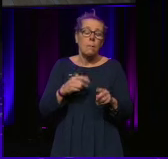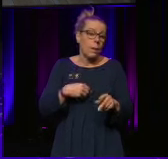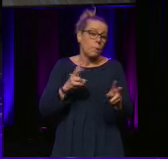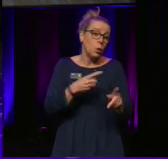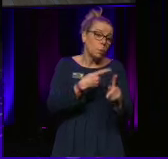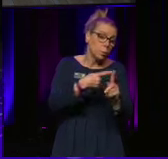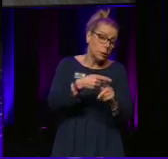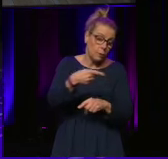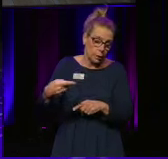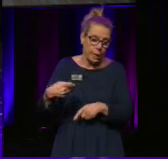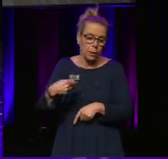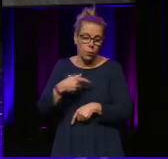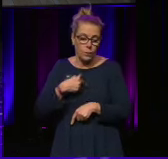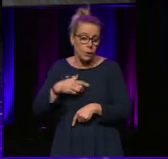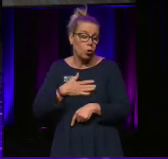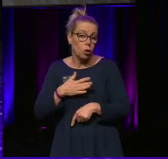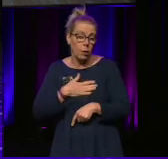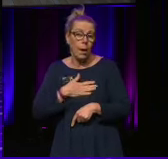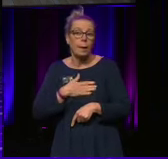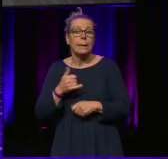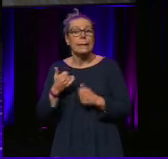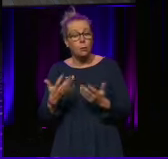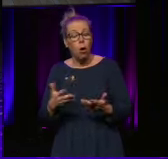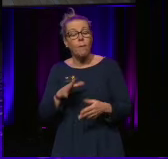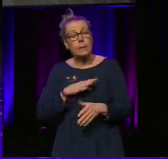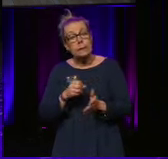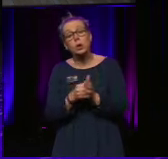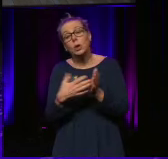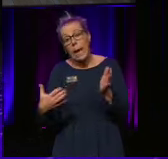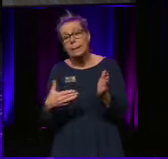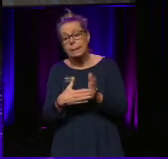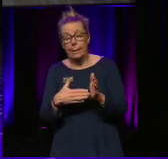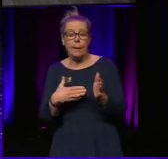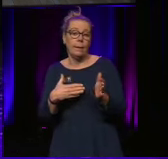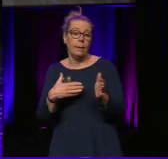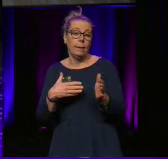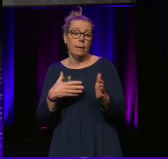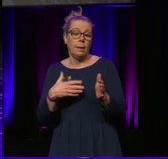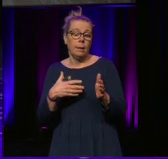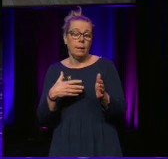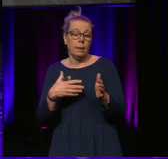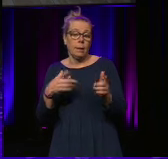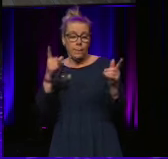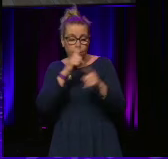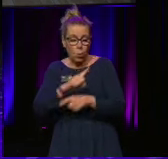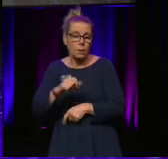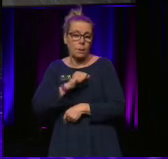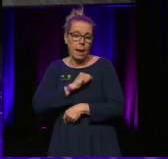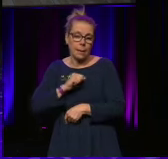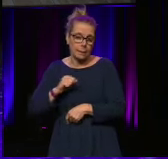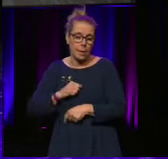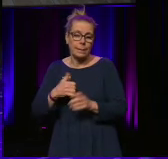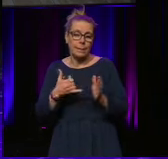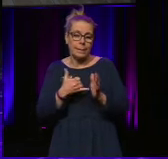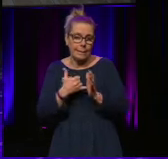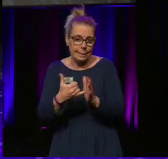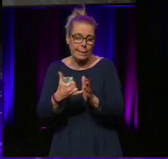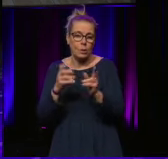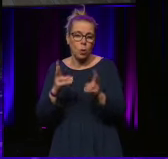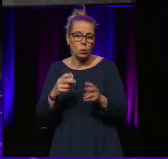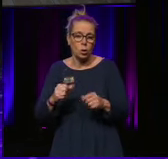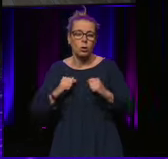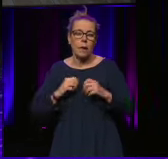Och vi tycker att idag så finns det anledning att se att folkmakten innefattar i sig